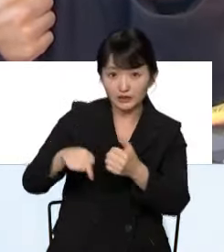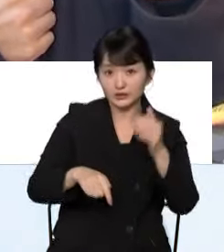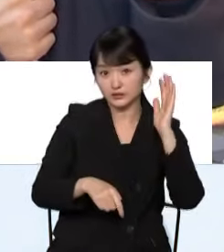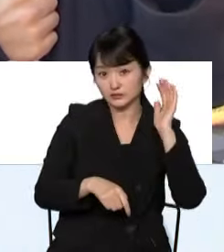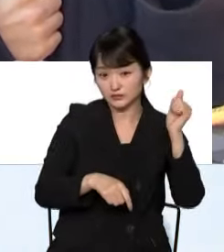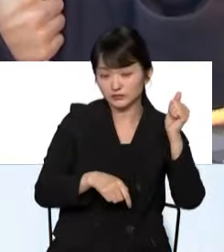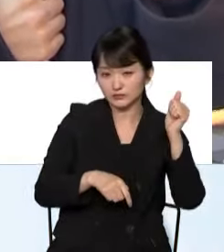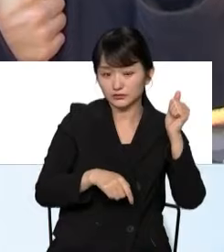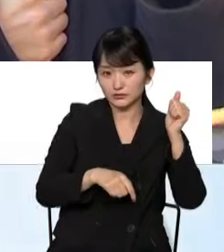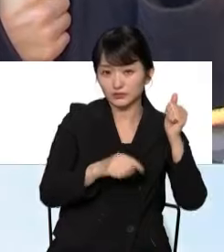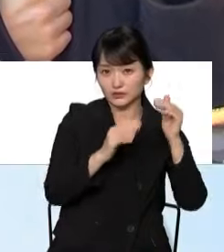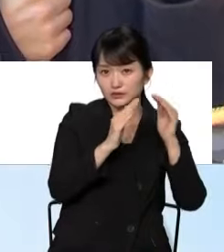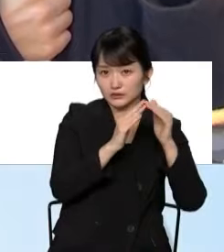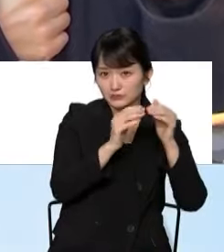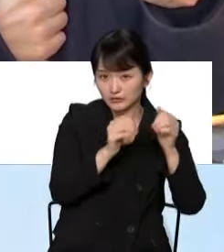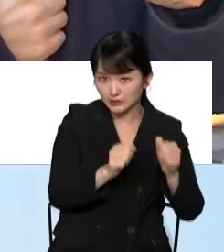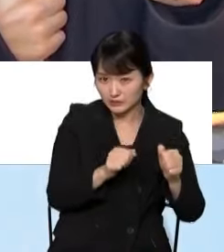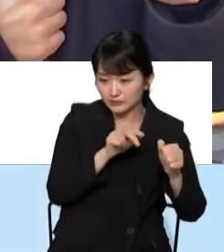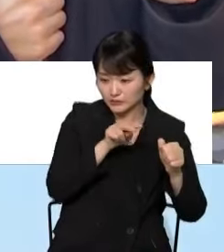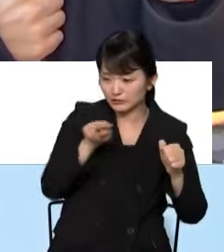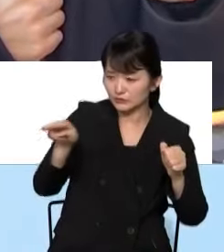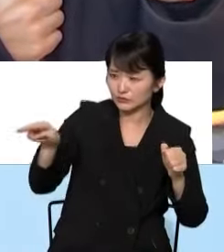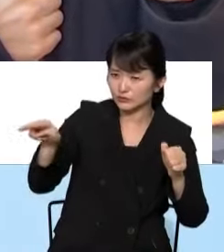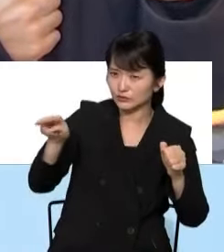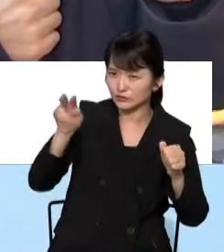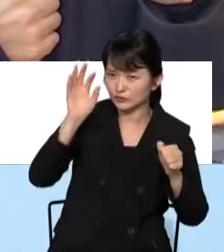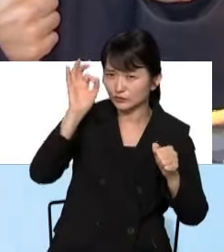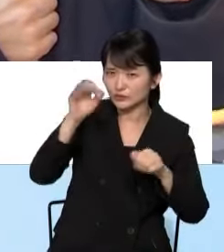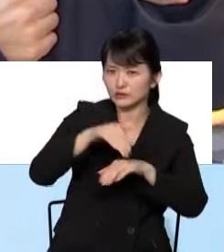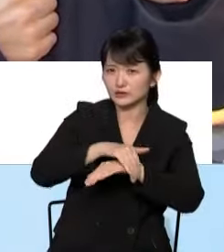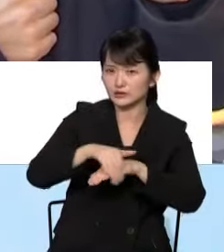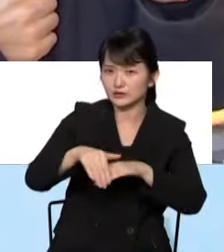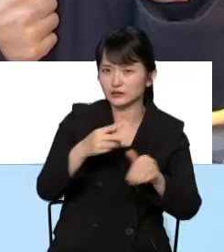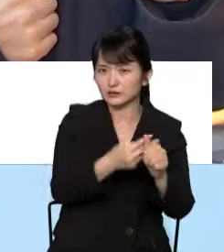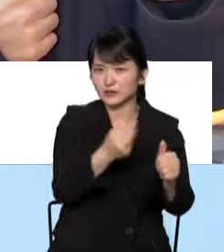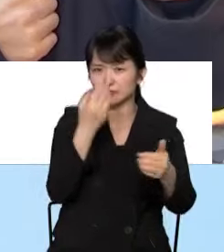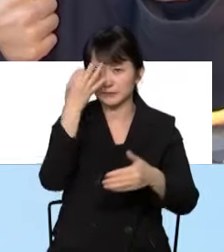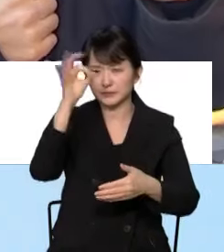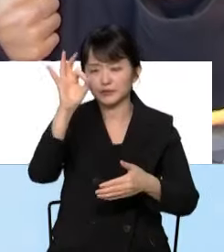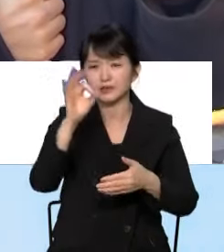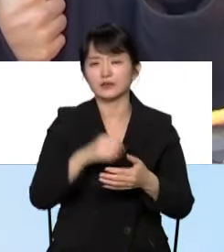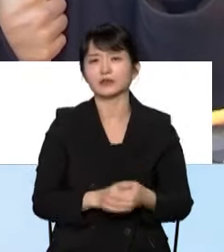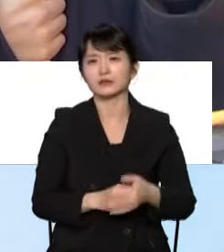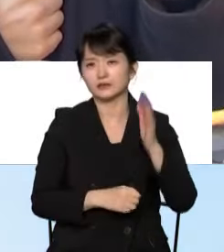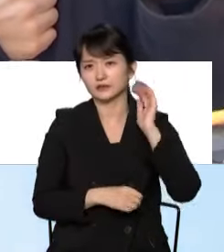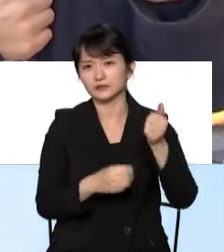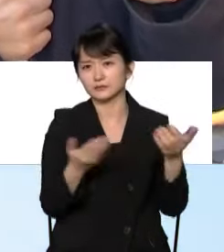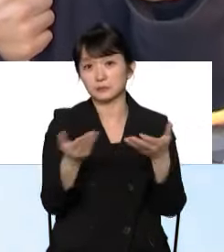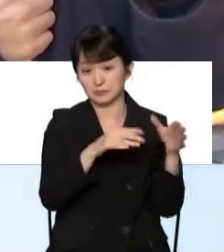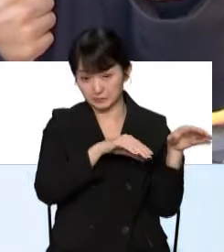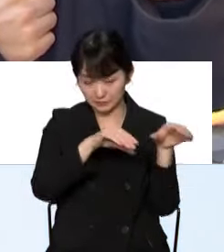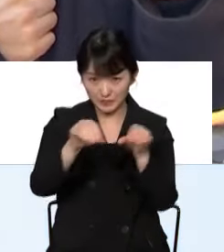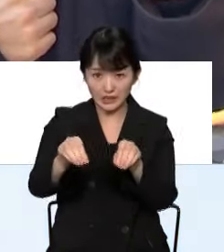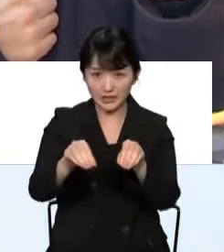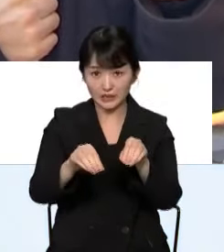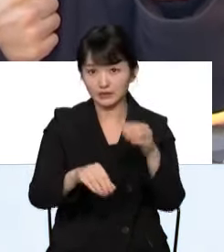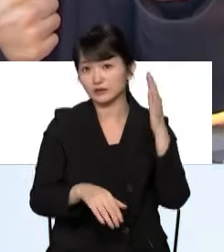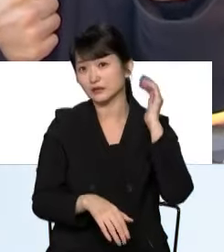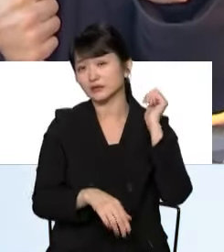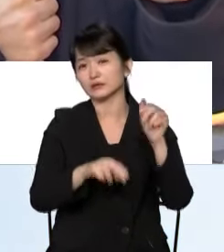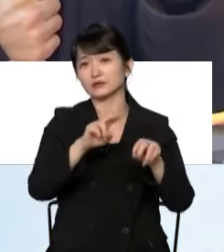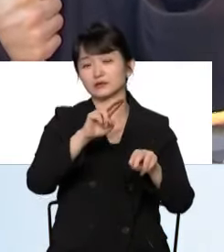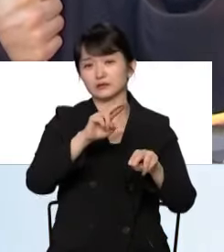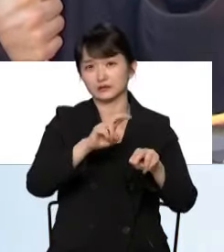지켜볼 것으로 보입니다. 이 탄핵안이 오늘 가결이 돼서 윤 대통령이 직무 정지가 되더라도 대통령 신분을